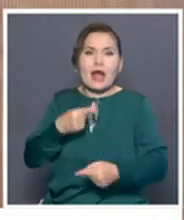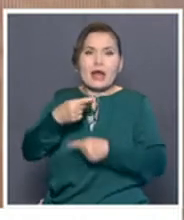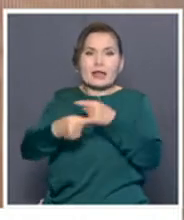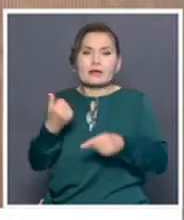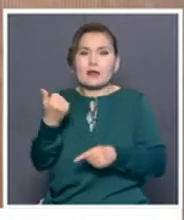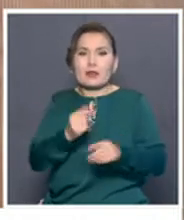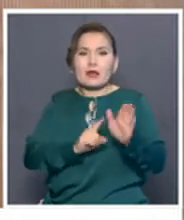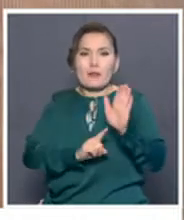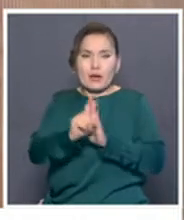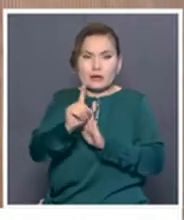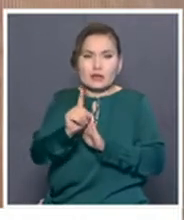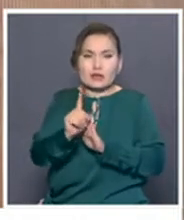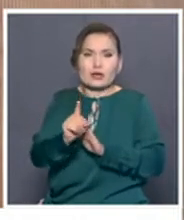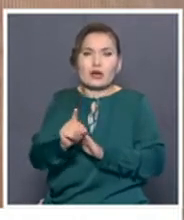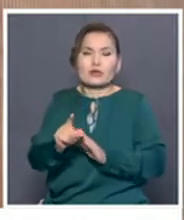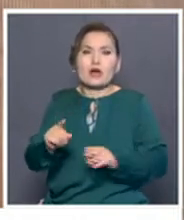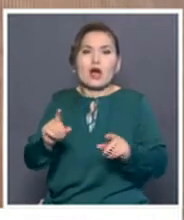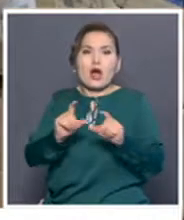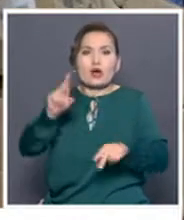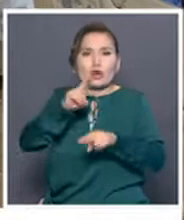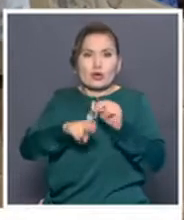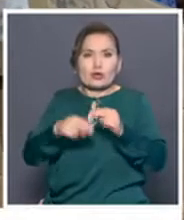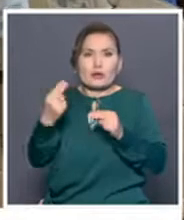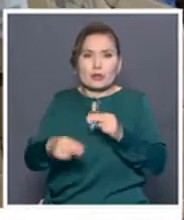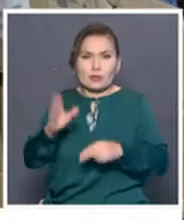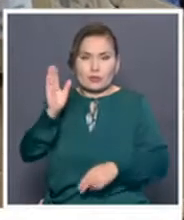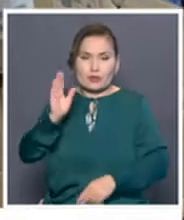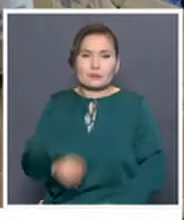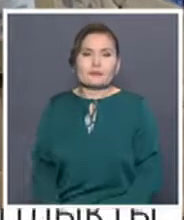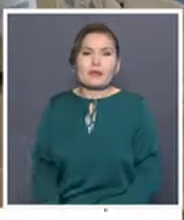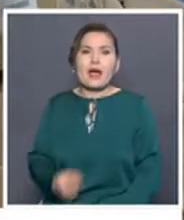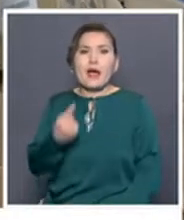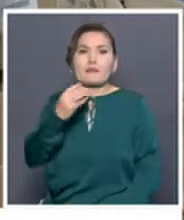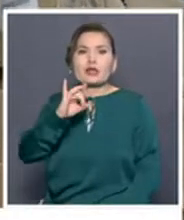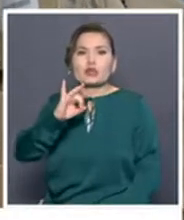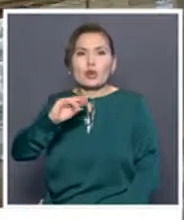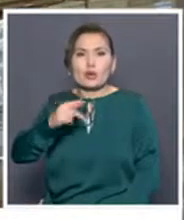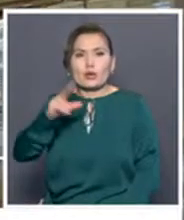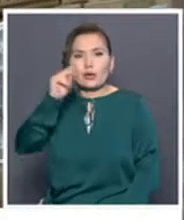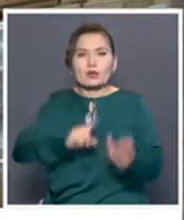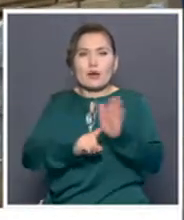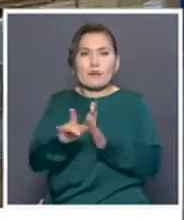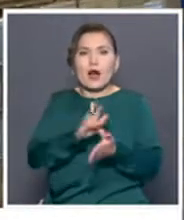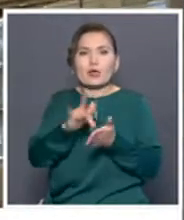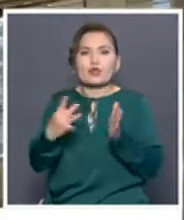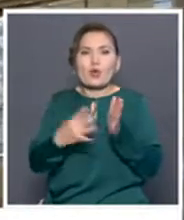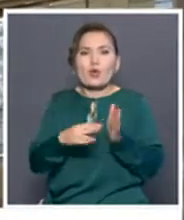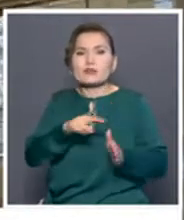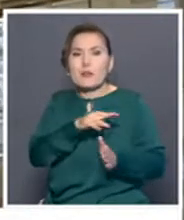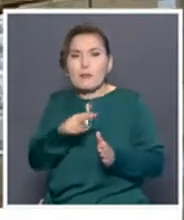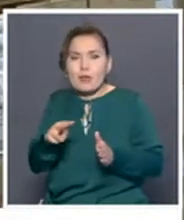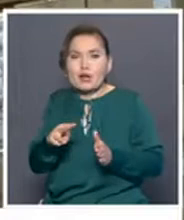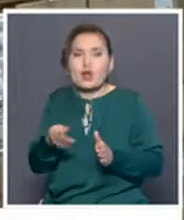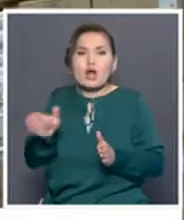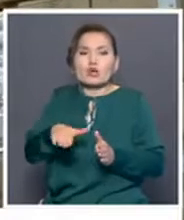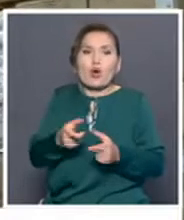аптаның басында құрылыс алаңына шығатын боламыз. 1-ші шілдеден бері қалаға 9 миллион қорап препарат әкелінген.